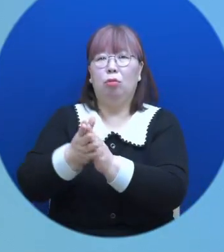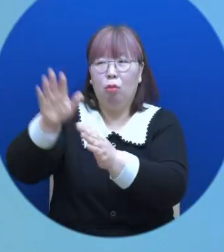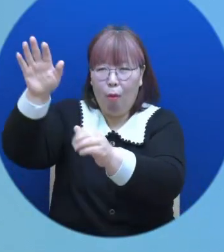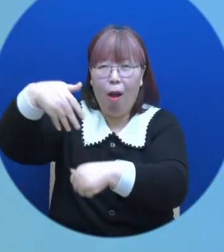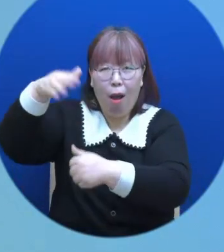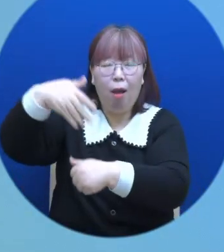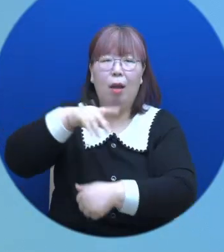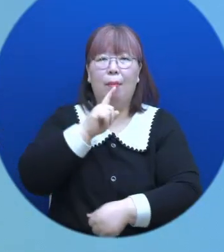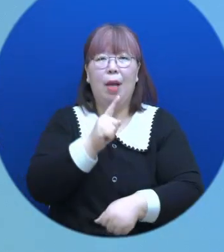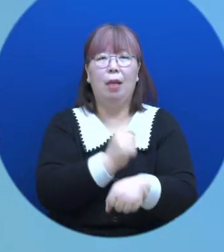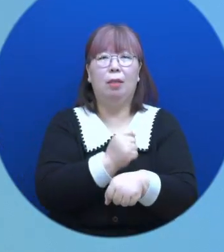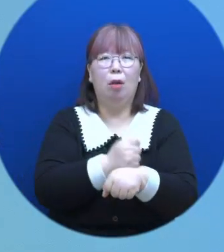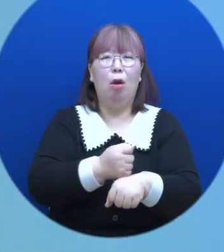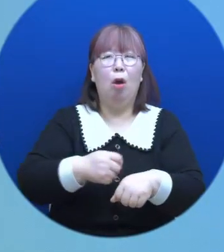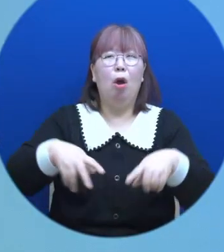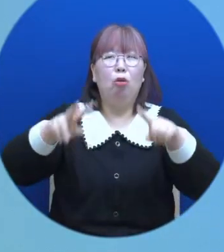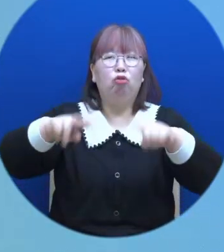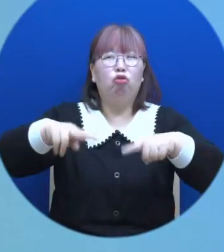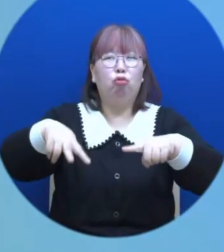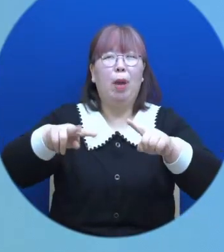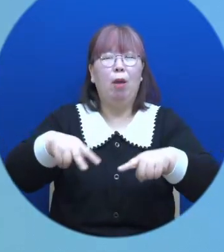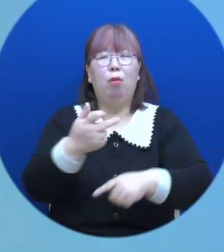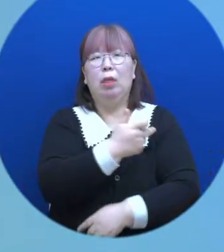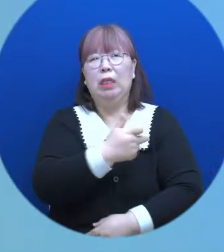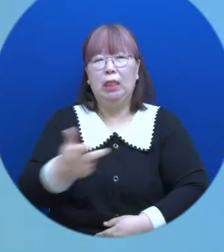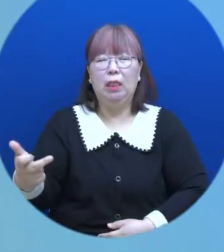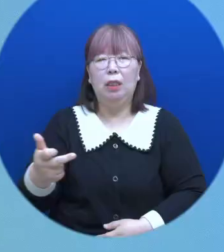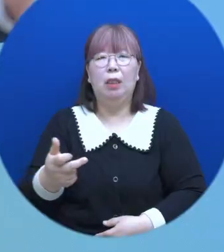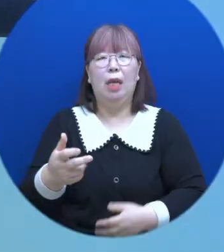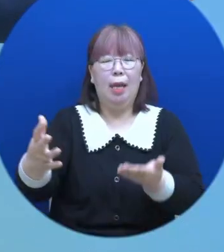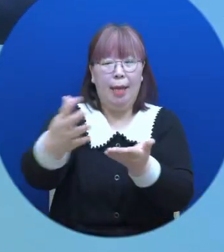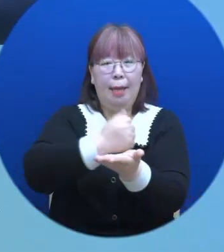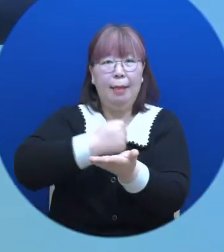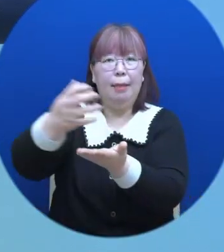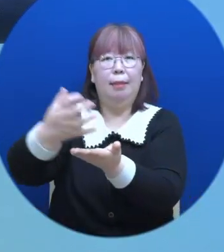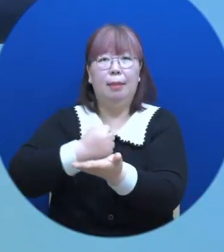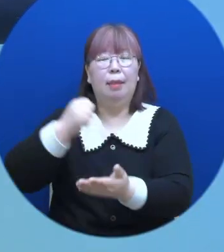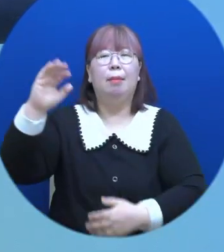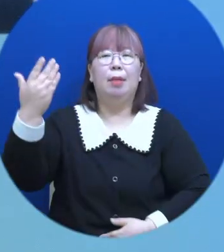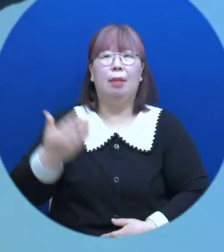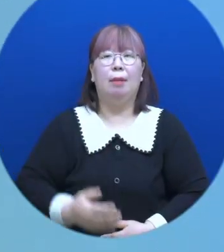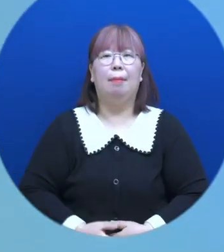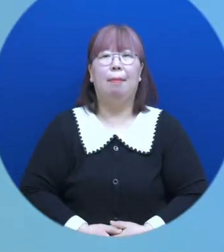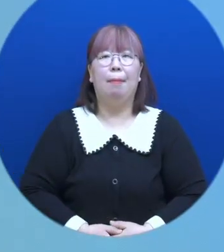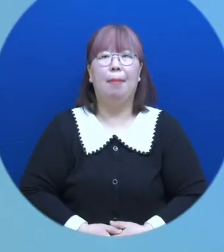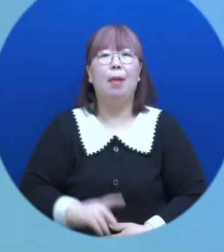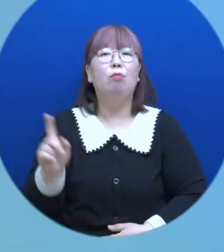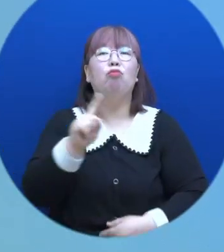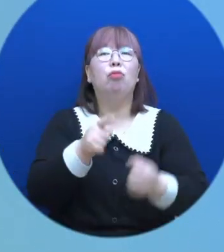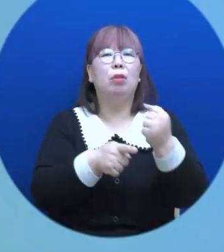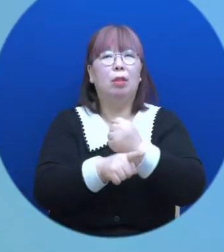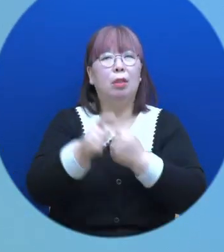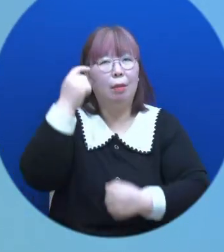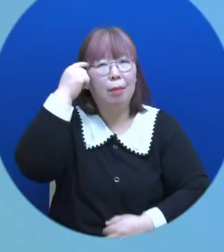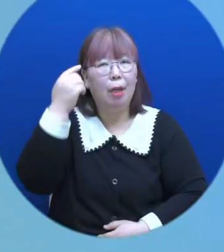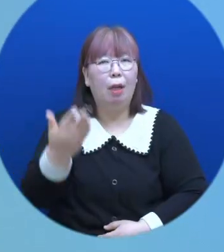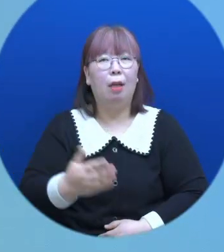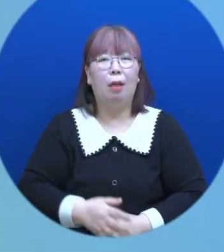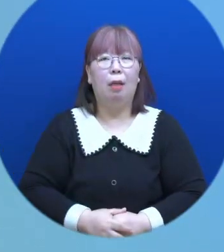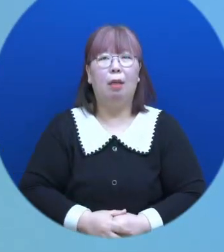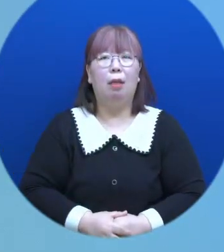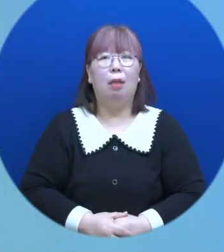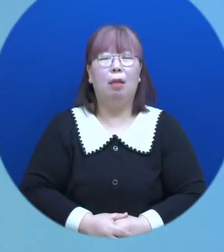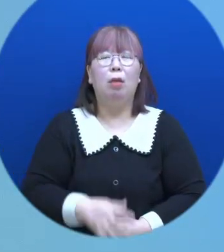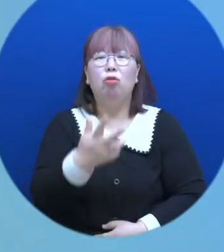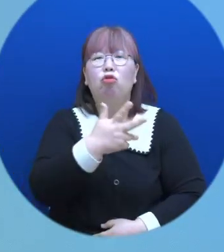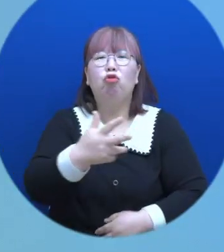2배 만선하는 축복을 얻게 되었다 말씀하고 있지 않습니까? 무엇을 뜻합니까?